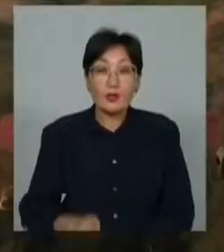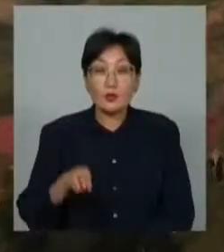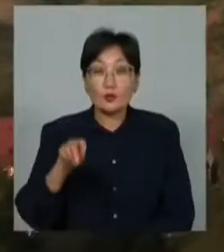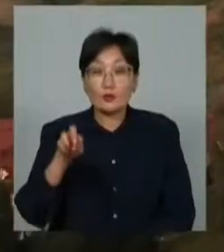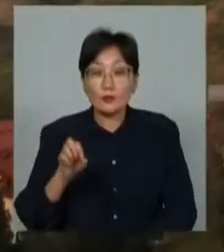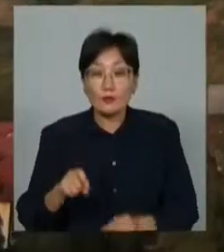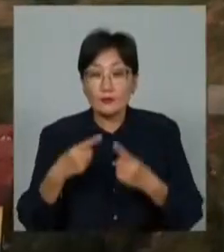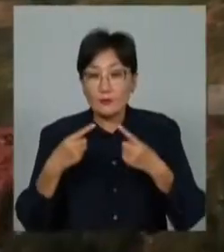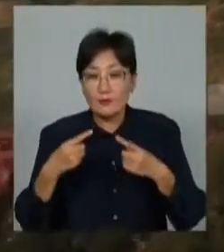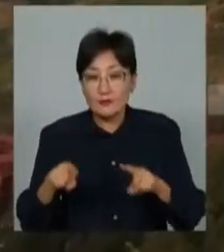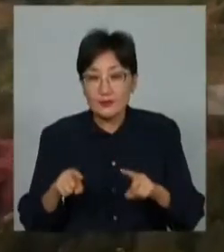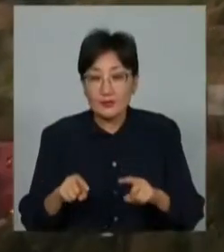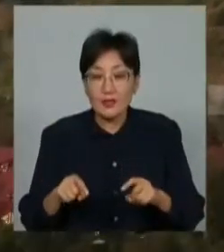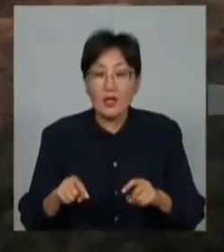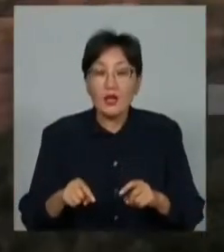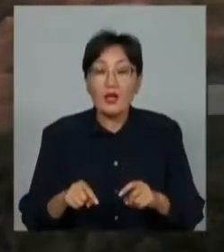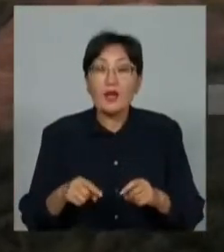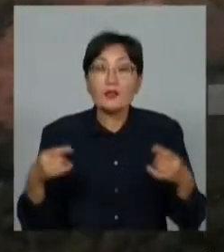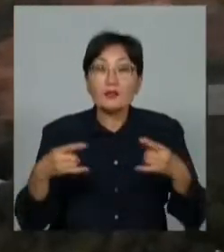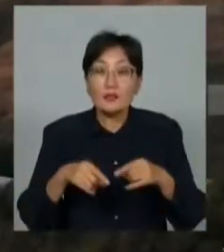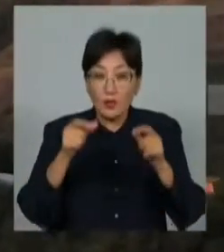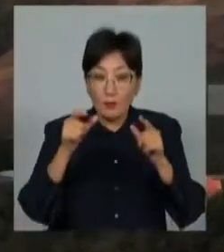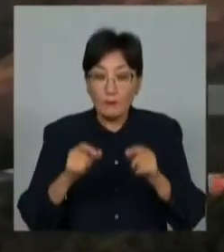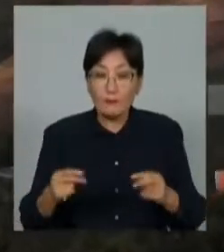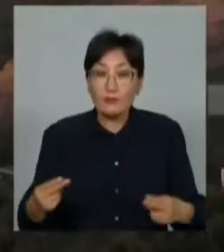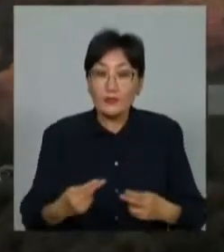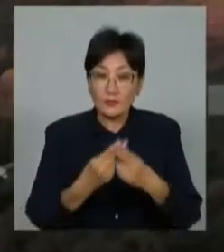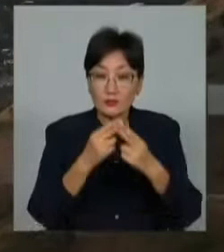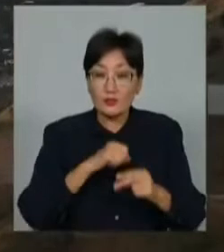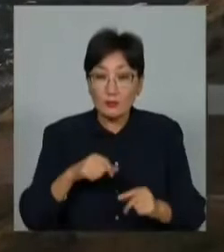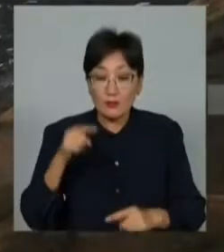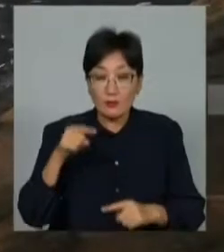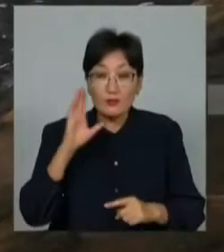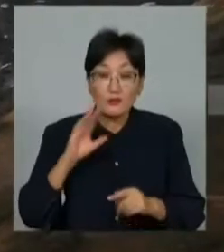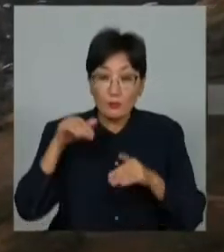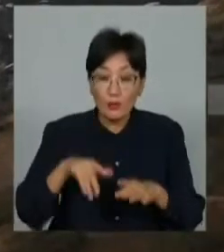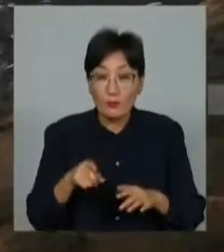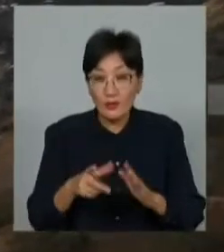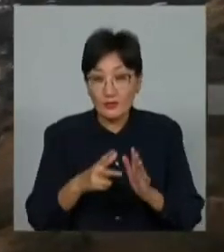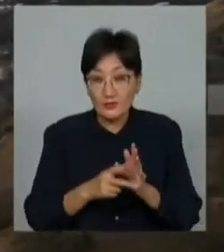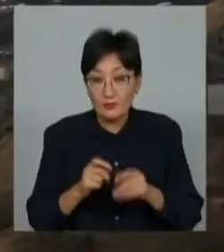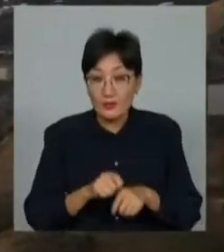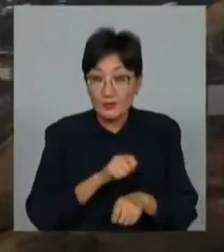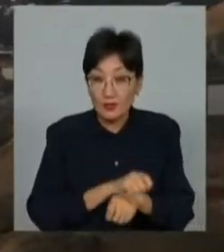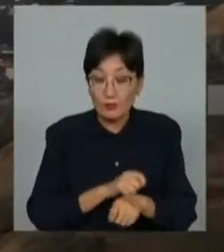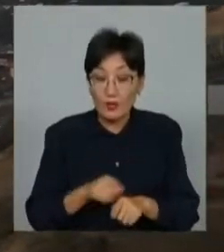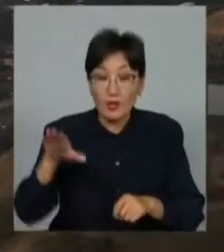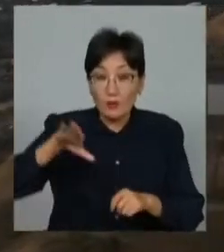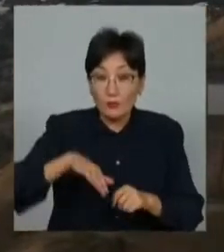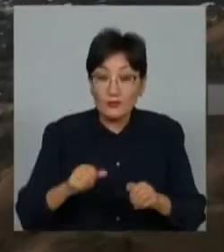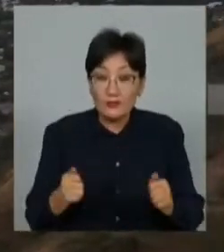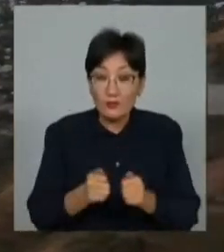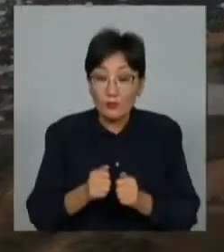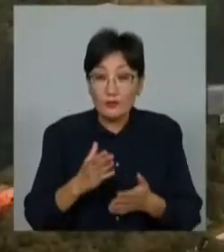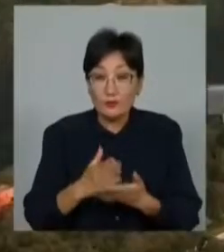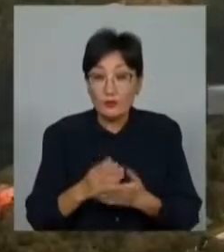Көктөбеде басқасын былай қойғанда телемұнараның өзі әлемдегі ең биік деп саналады. Теңіз деңгейінен 1080 метр биіктікте. Іле Алатауының бөктерінде